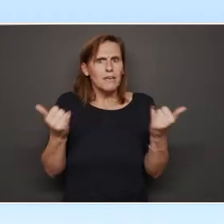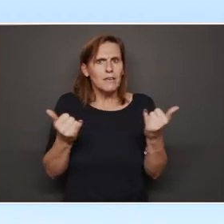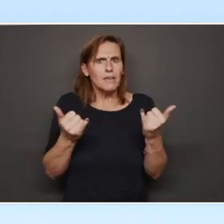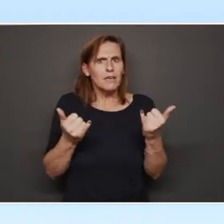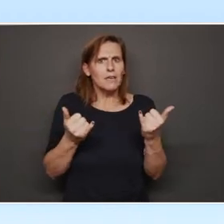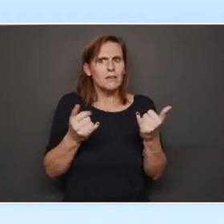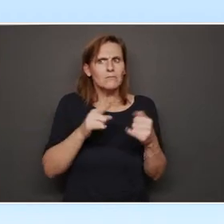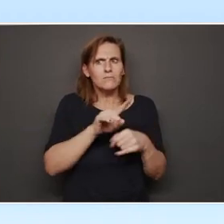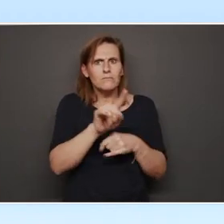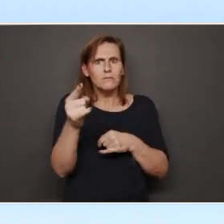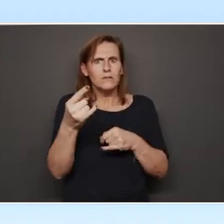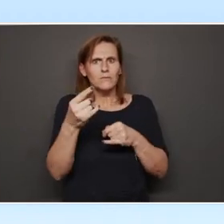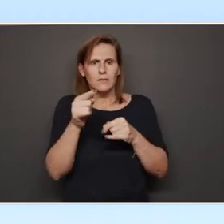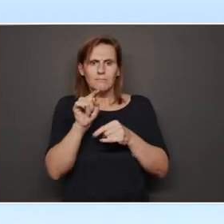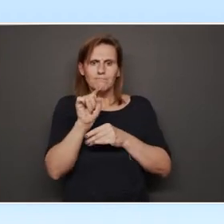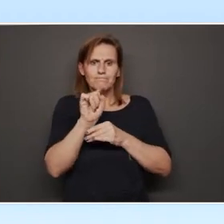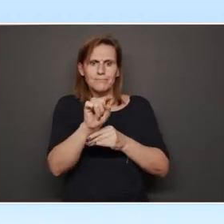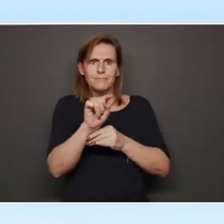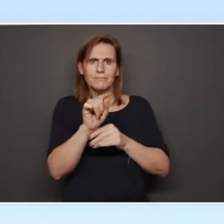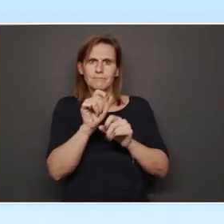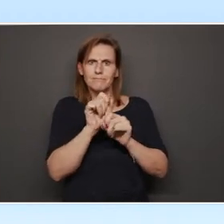rufen den Link auf